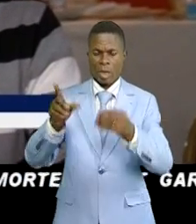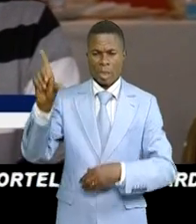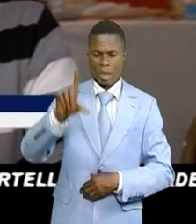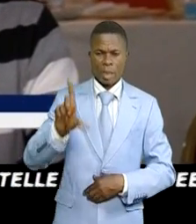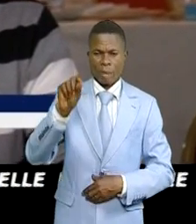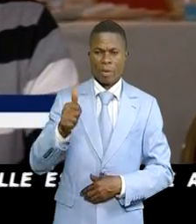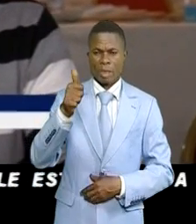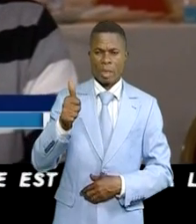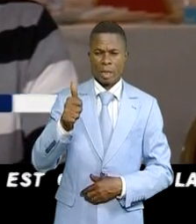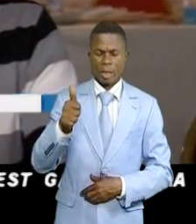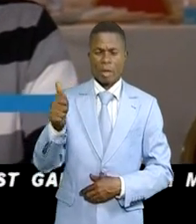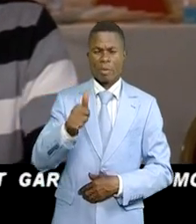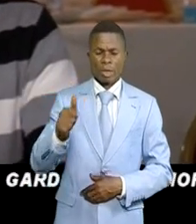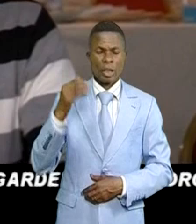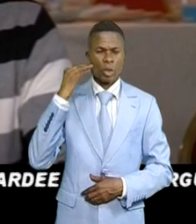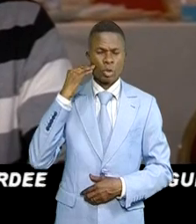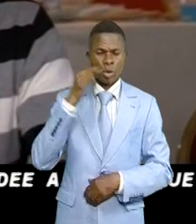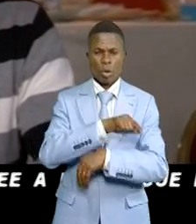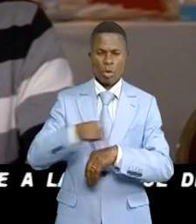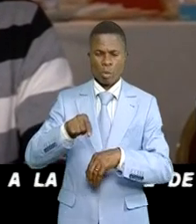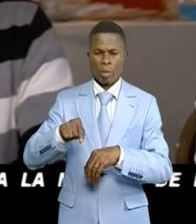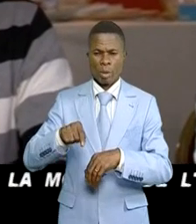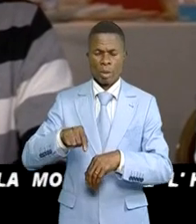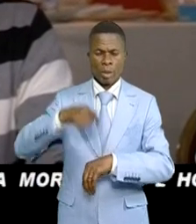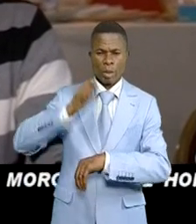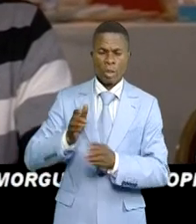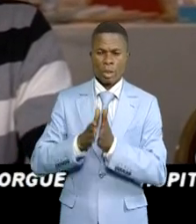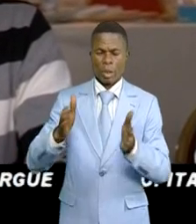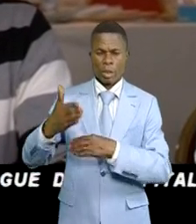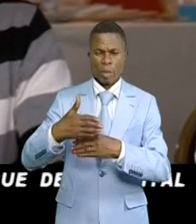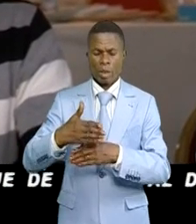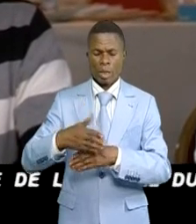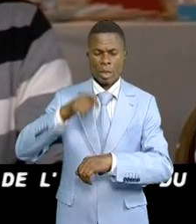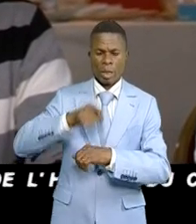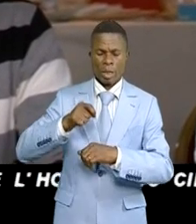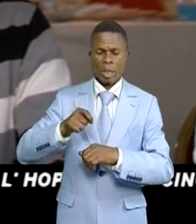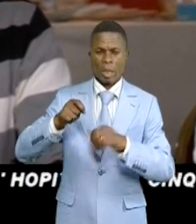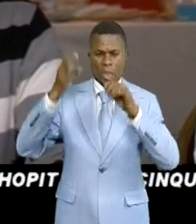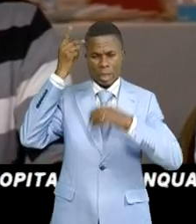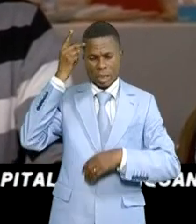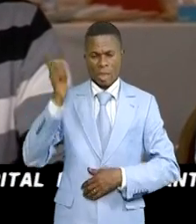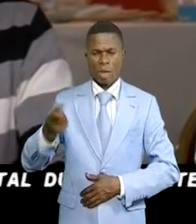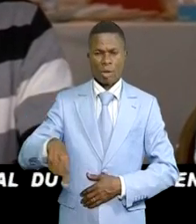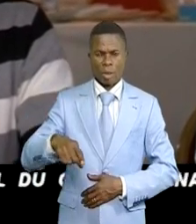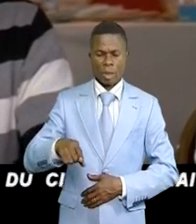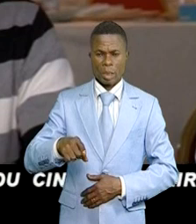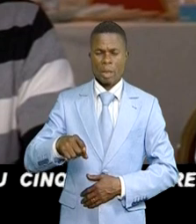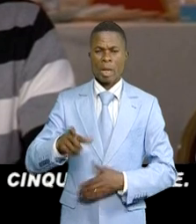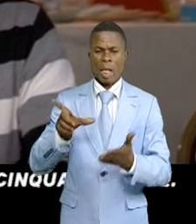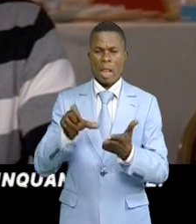juin dernier, au parquet général près la cour d'appel de Kinshasa-Gombe, une